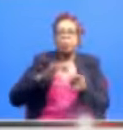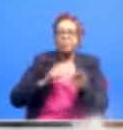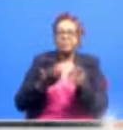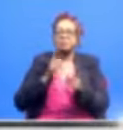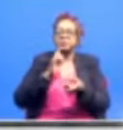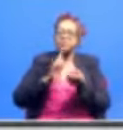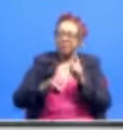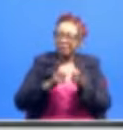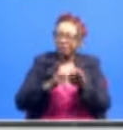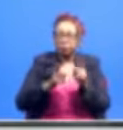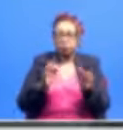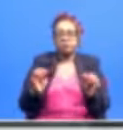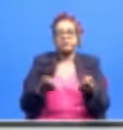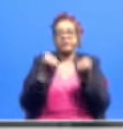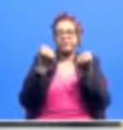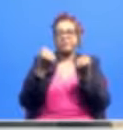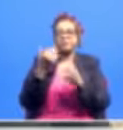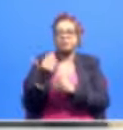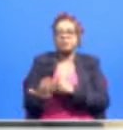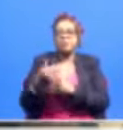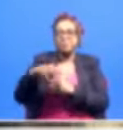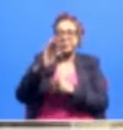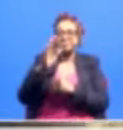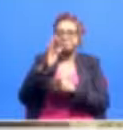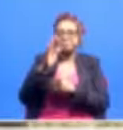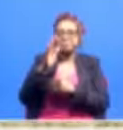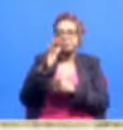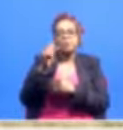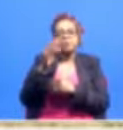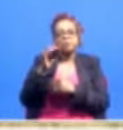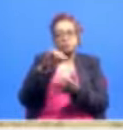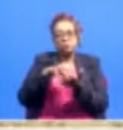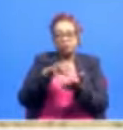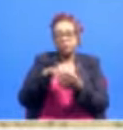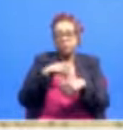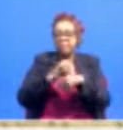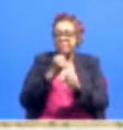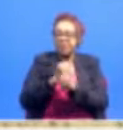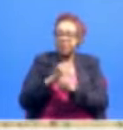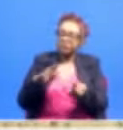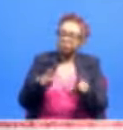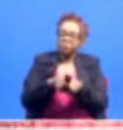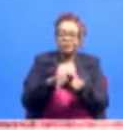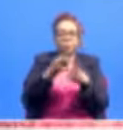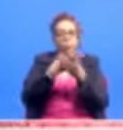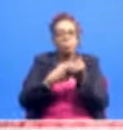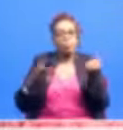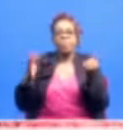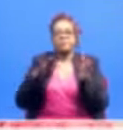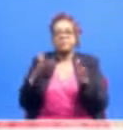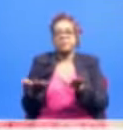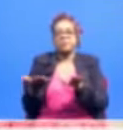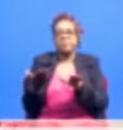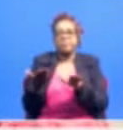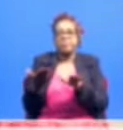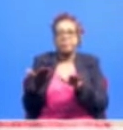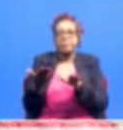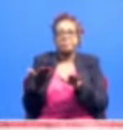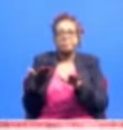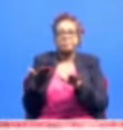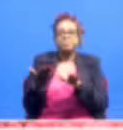kusaidia yule mtoto wake. Kwa nini mtoto wangu akufe peke yake? Sasa hiyo hali ndio ikabidi yule mama naye afi hapo ndani. Fire guys